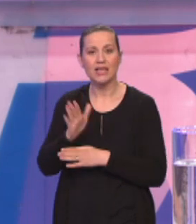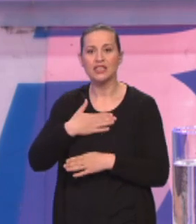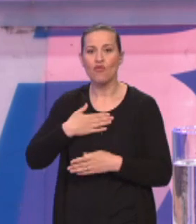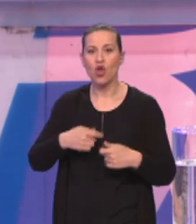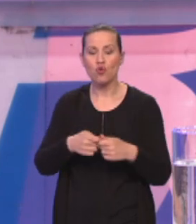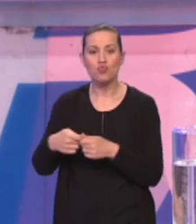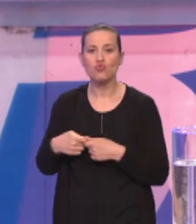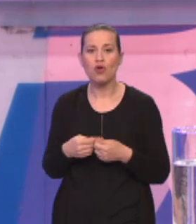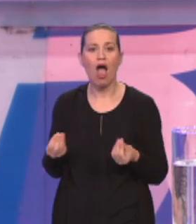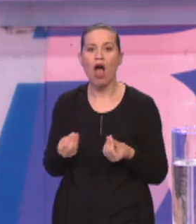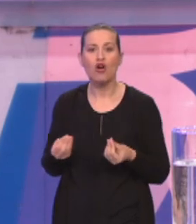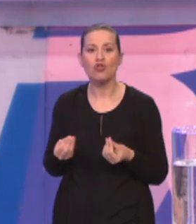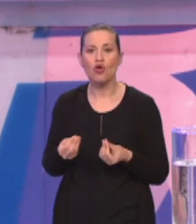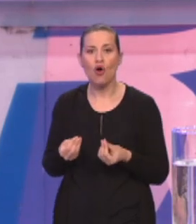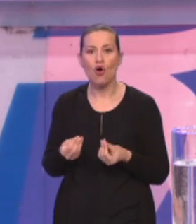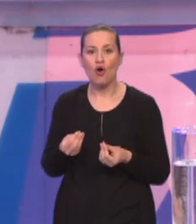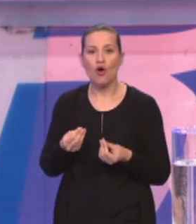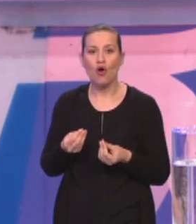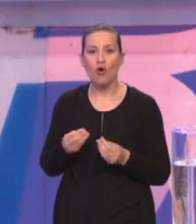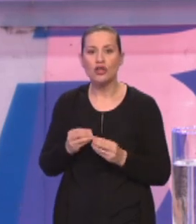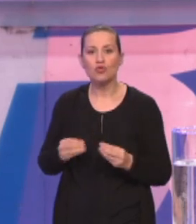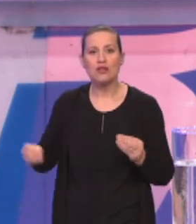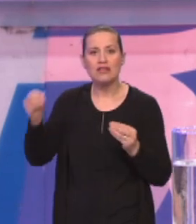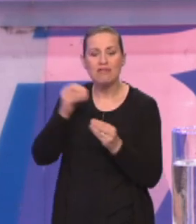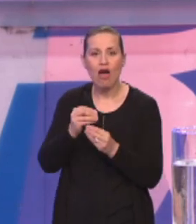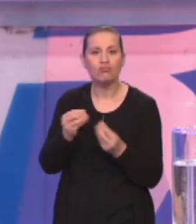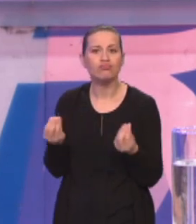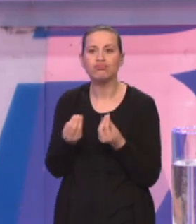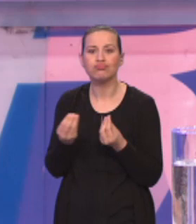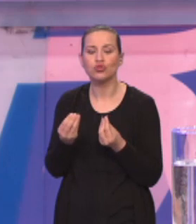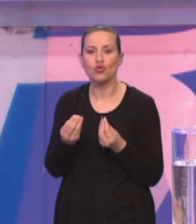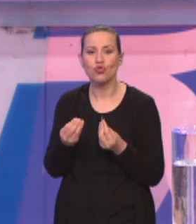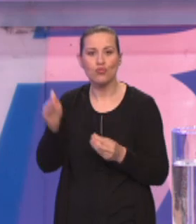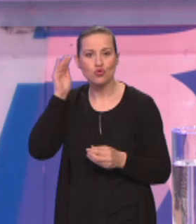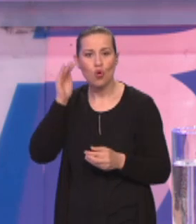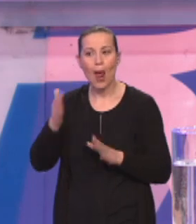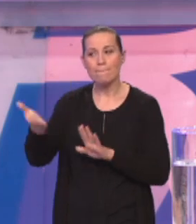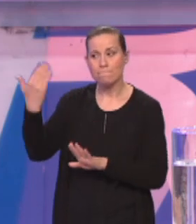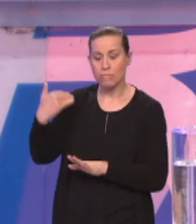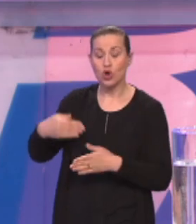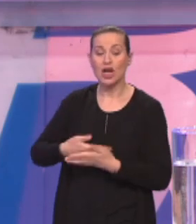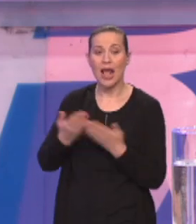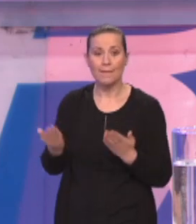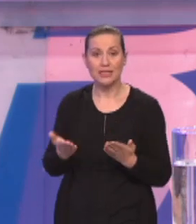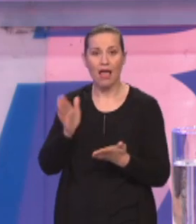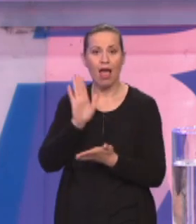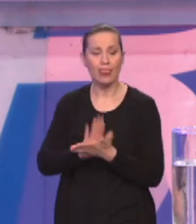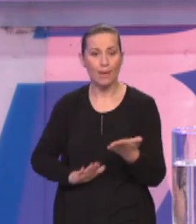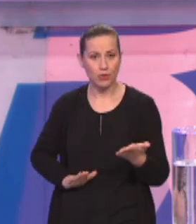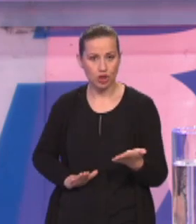koje, vidjet ćete sami, zapravo su nadopuna svemu onome što smo saznali iz prošle emisije. Na samom